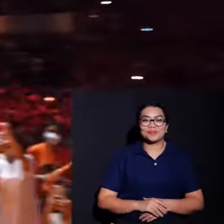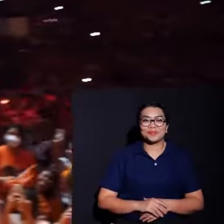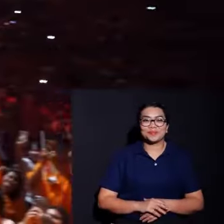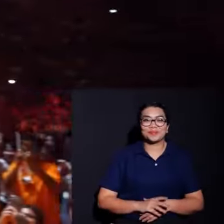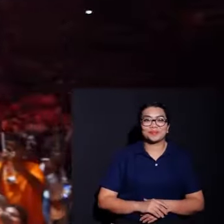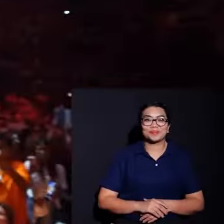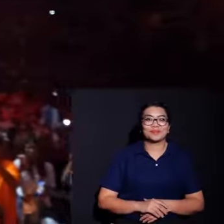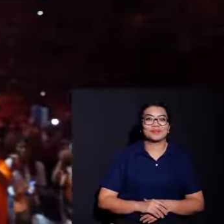ครับ